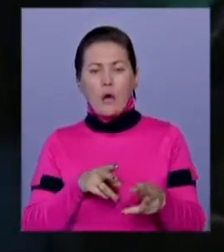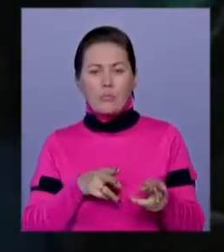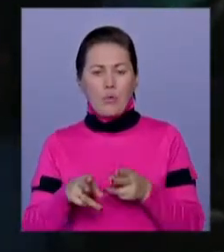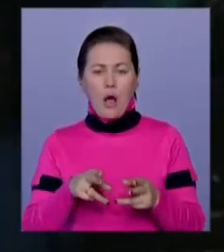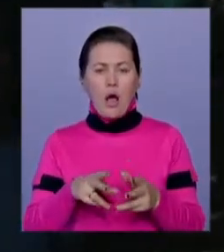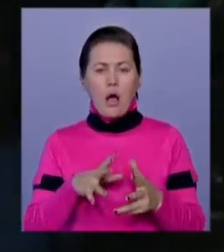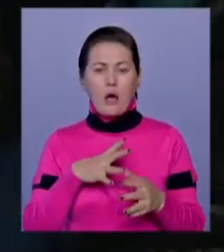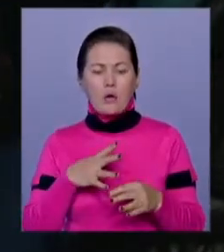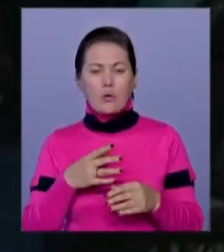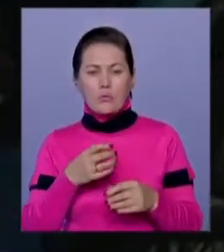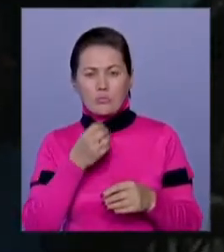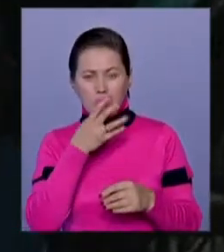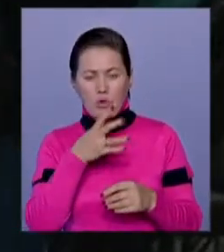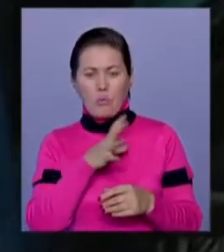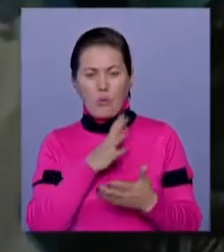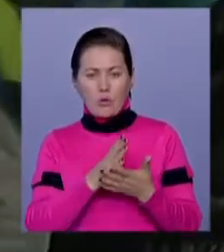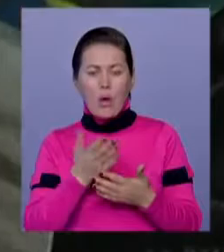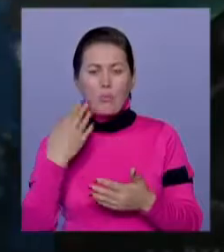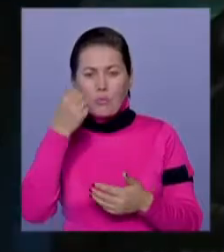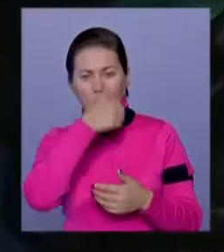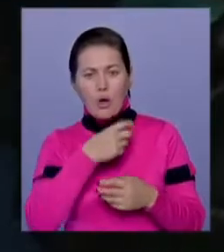Былтырдан келгенбіз.